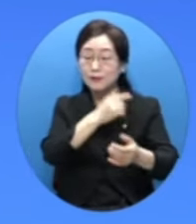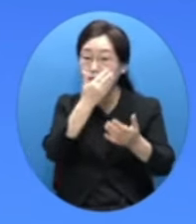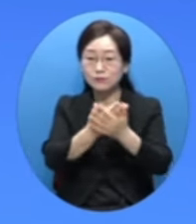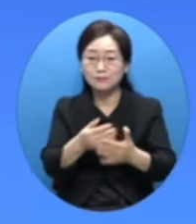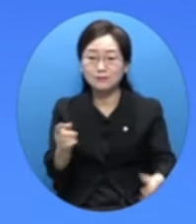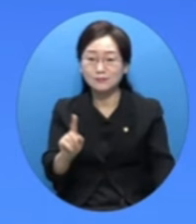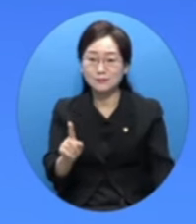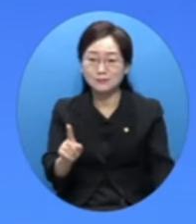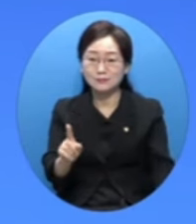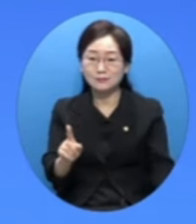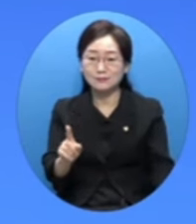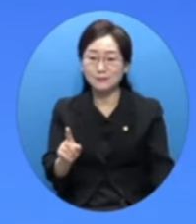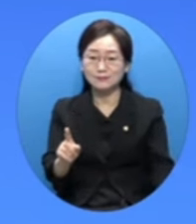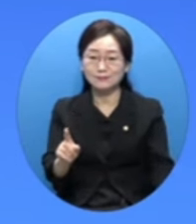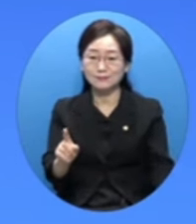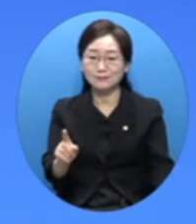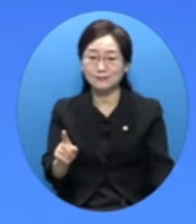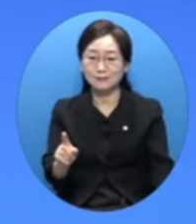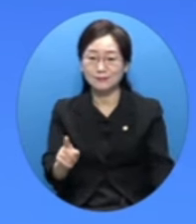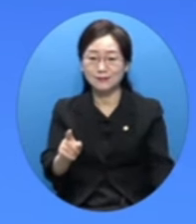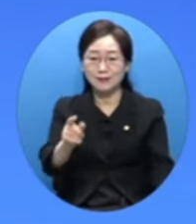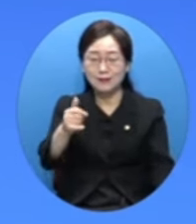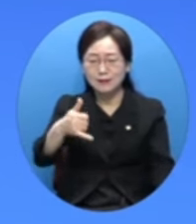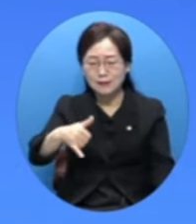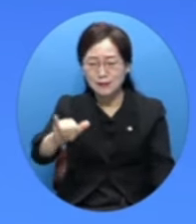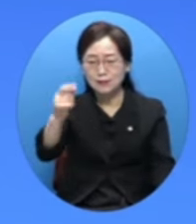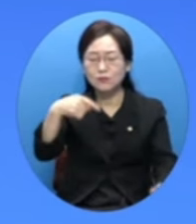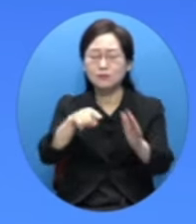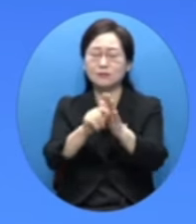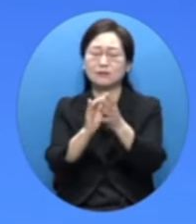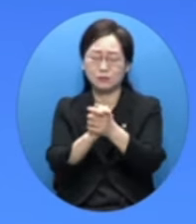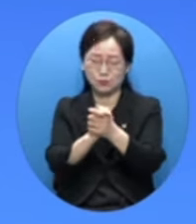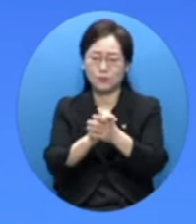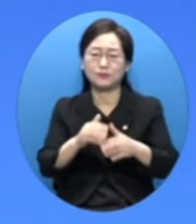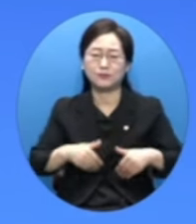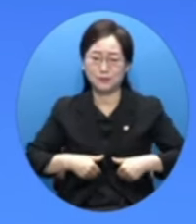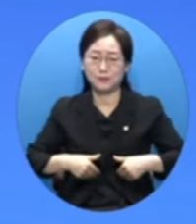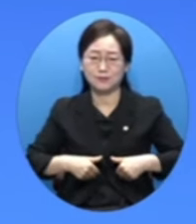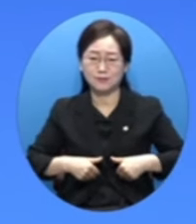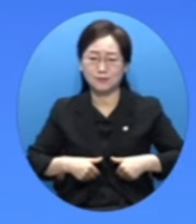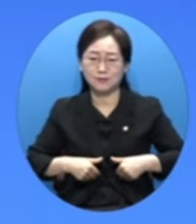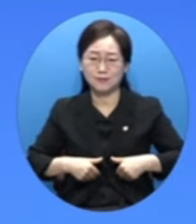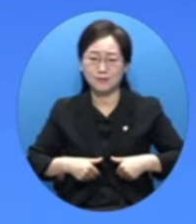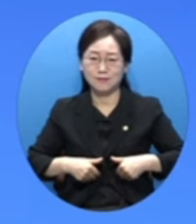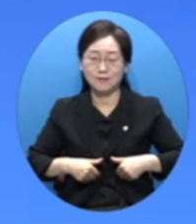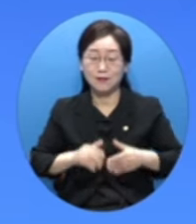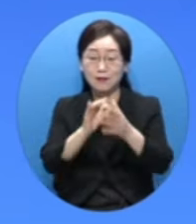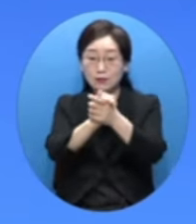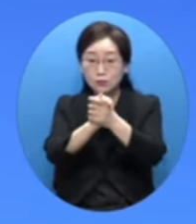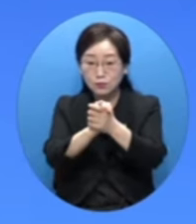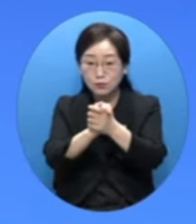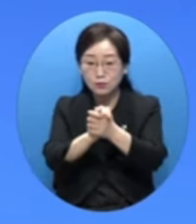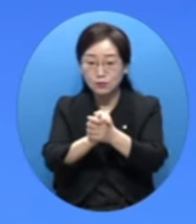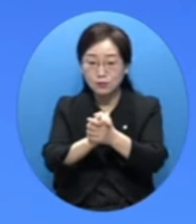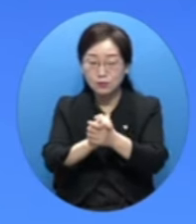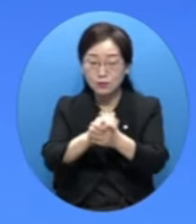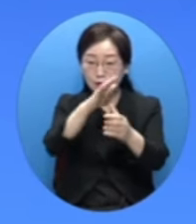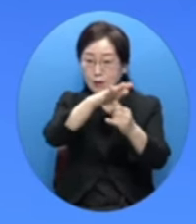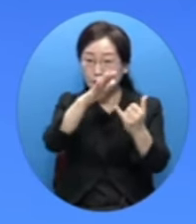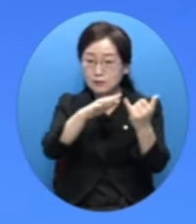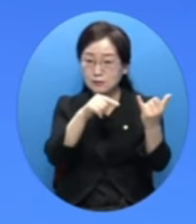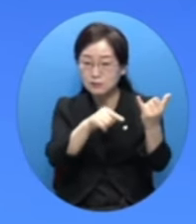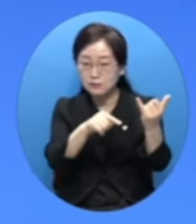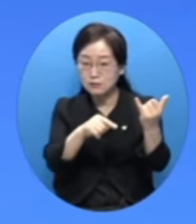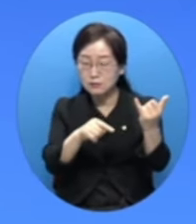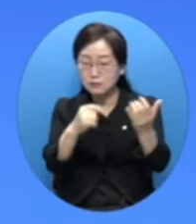것이 자녀를 위한 기도입니다. 기도. 기도가 아이들의 운명을